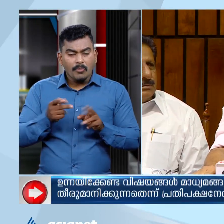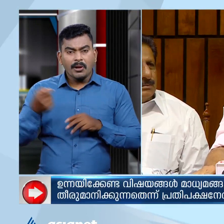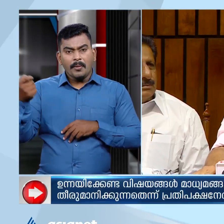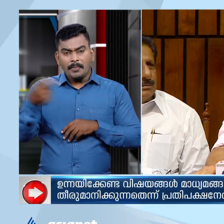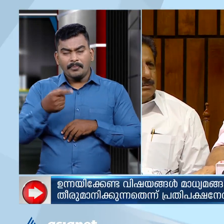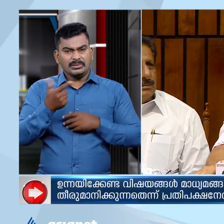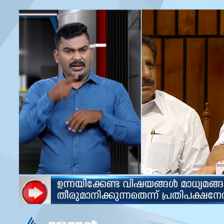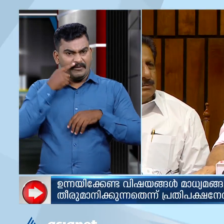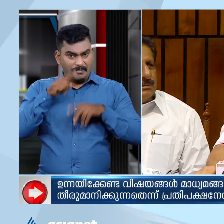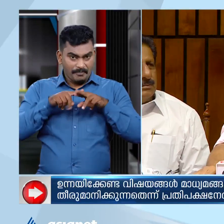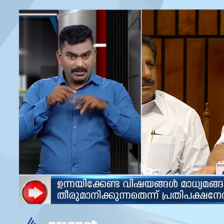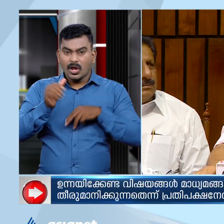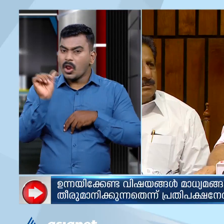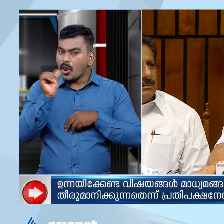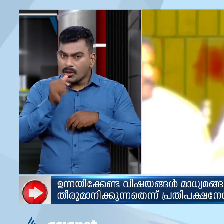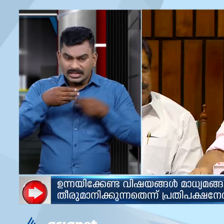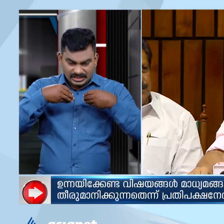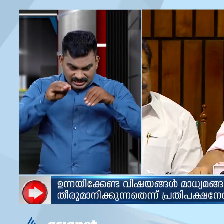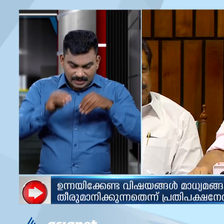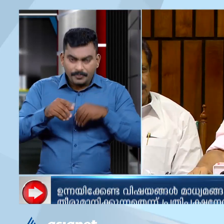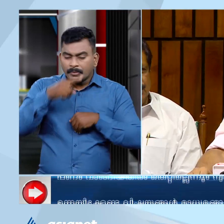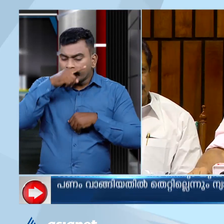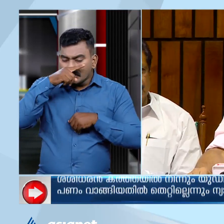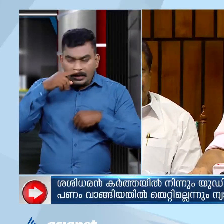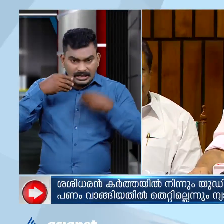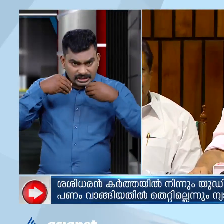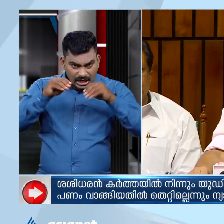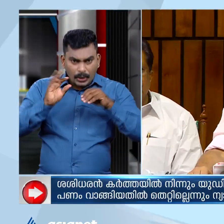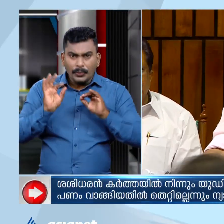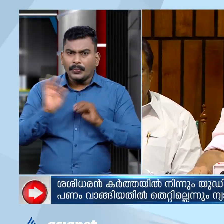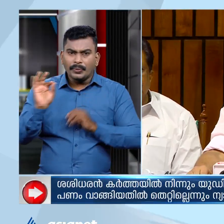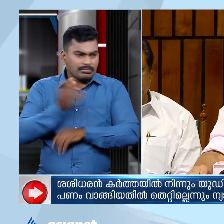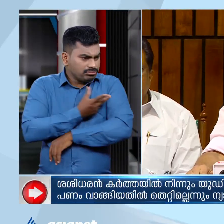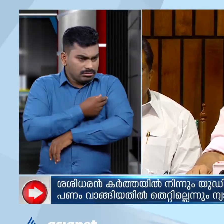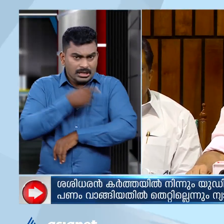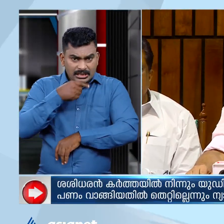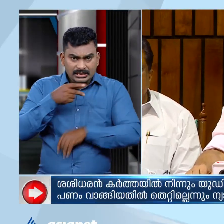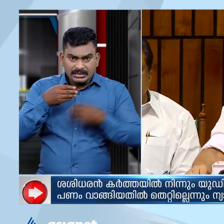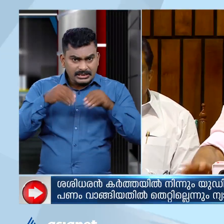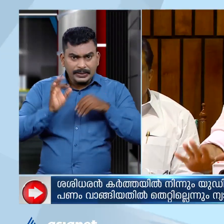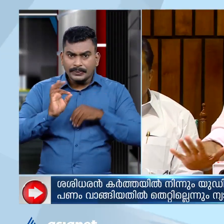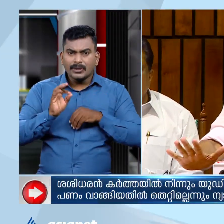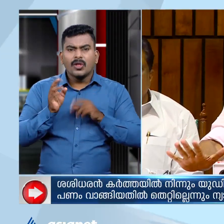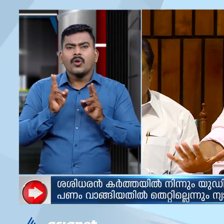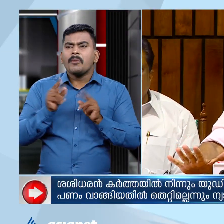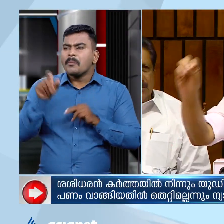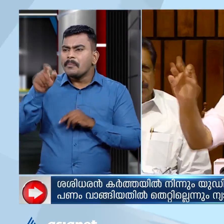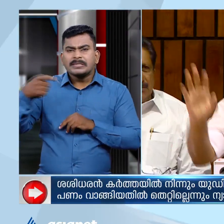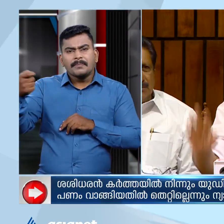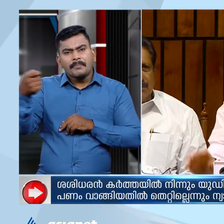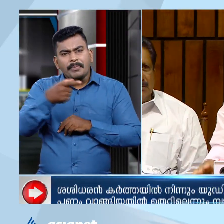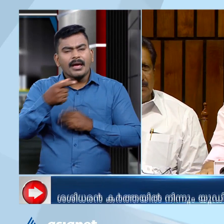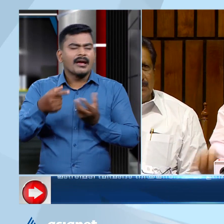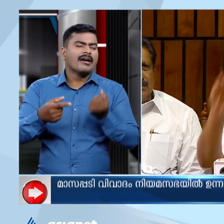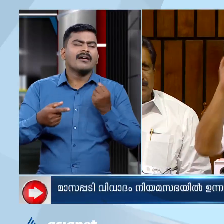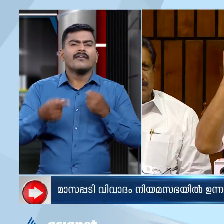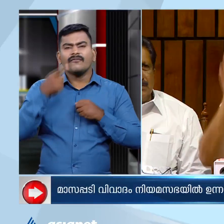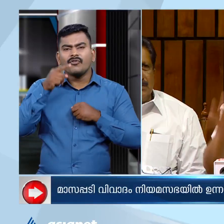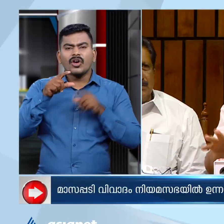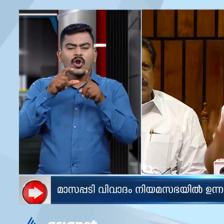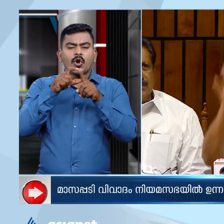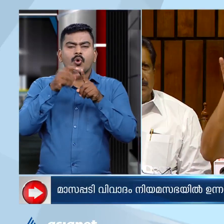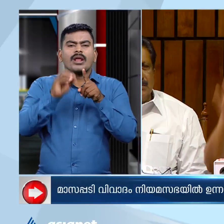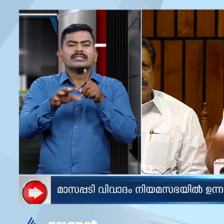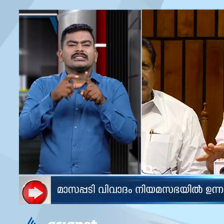മരുന്ന് കച്ചവടമോ കള്ളക്കടത്തോ നടത്തണമെന്നല്ല. അയാളുടെ കയ്യിൽ നിന്ന് അദ്ദേഹത്തിന്റെ കയ്യിൽ നിന്ന് സംഭാവന വാങ്ങിച്ചാൽ ഒരു തെറ്റുമില്ല. പാർട്ടി പറഞ്ഞാണ്